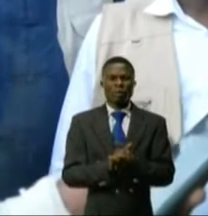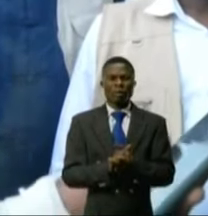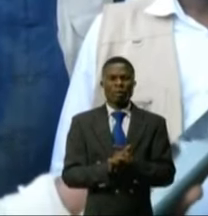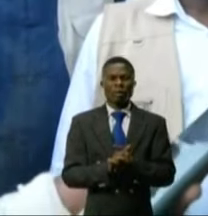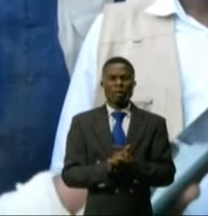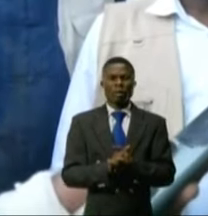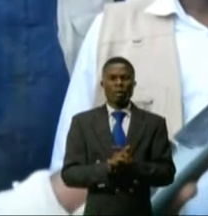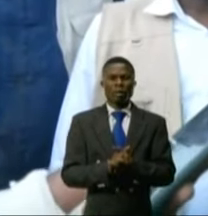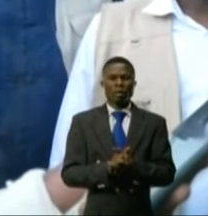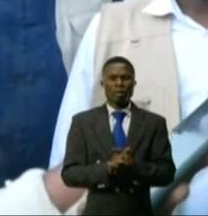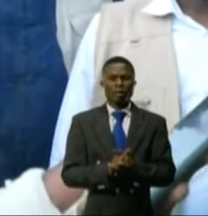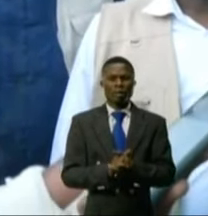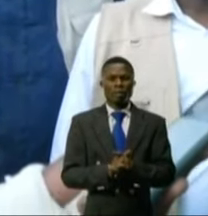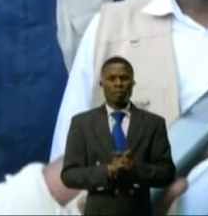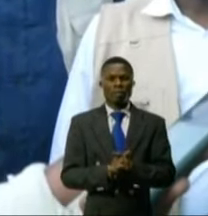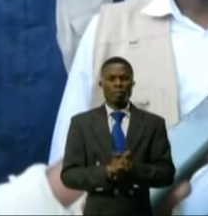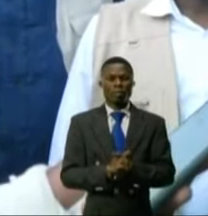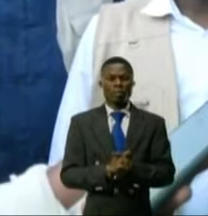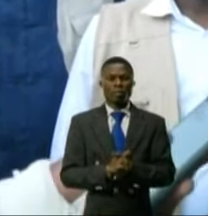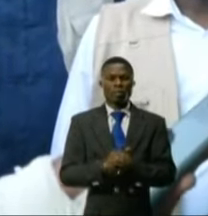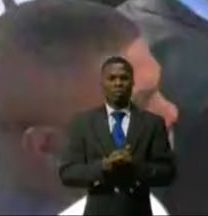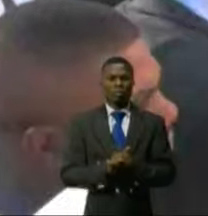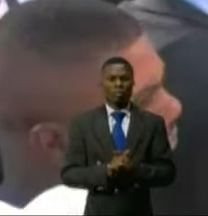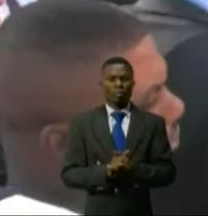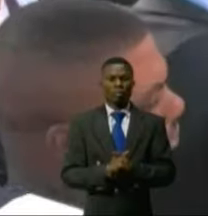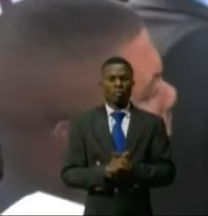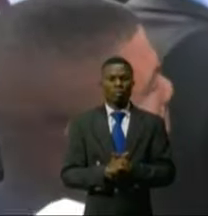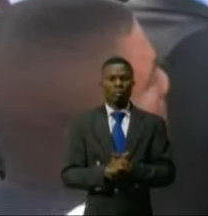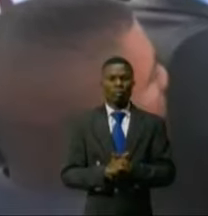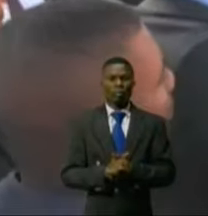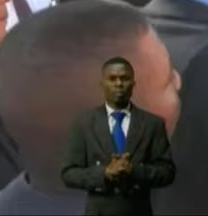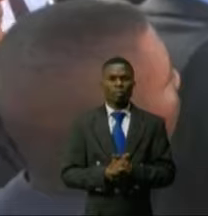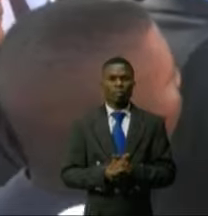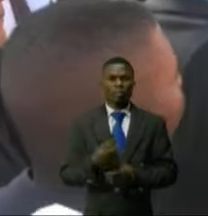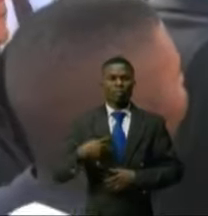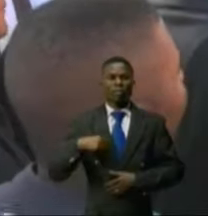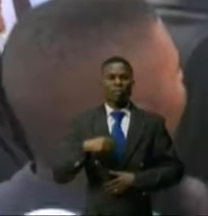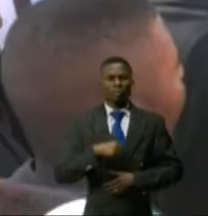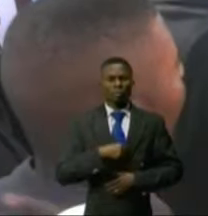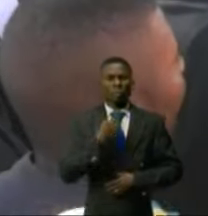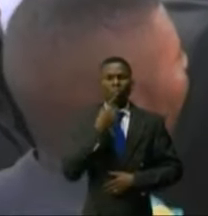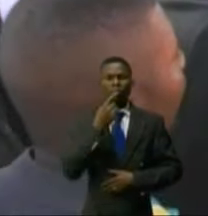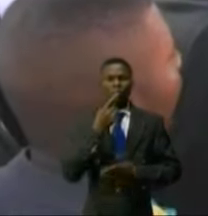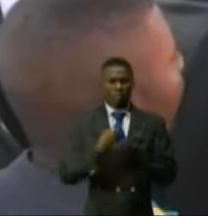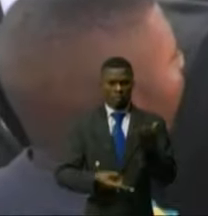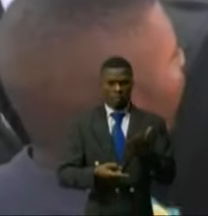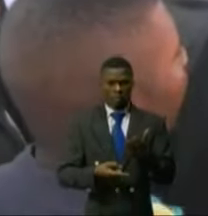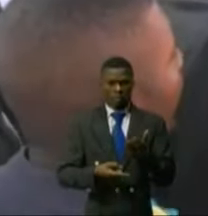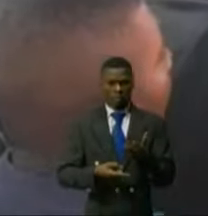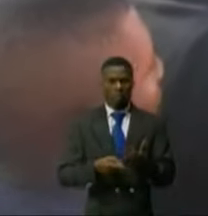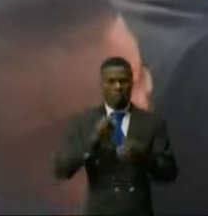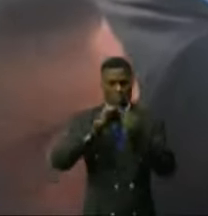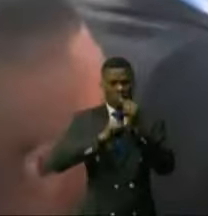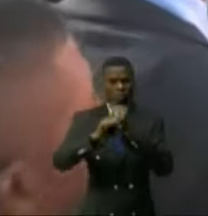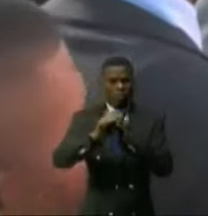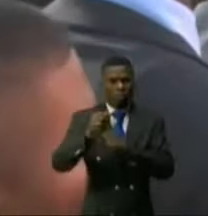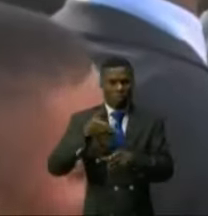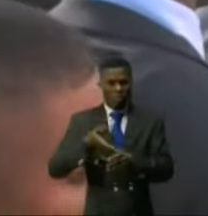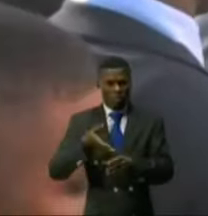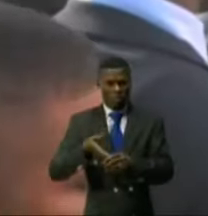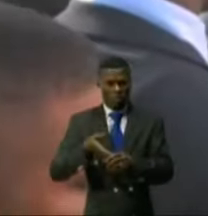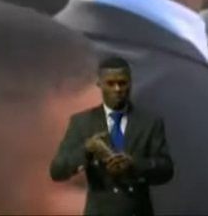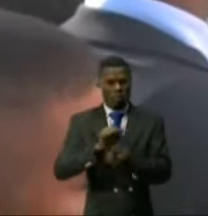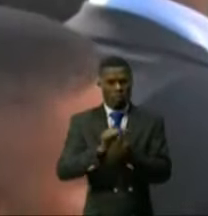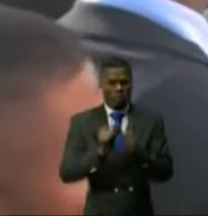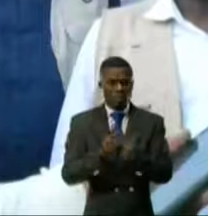le président de la République sera au niveau de Vinsouka pour une manifestation. Donc nous sommes dit, étant donné qu'il va aller en campagne, il sera probablement